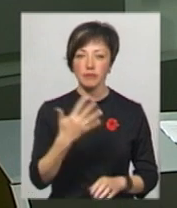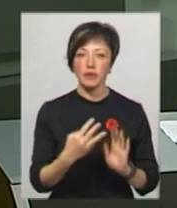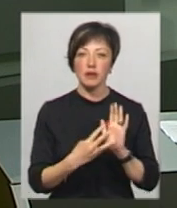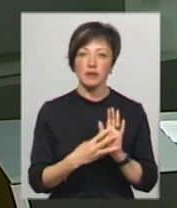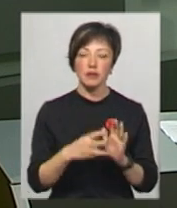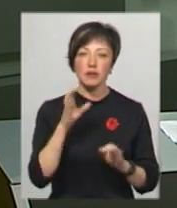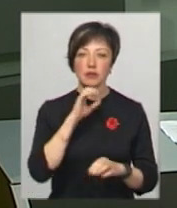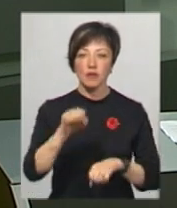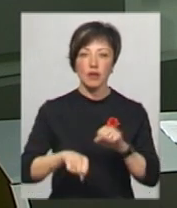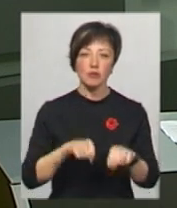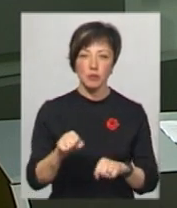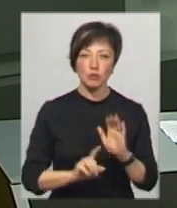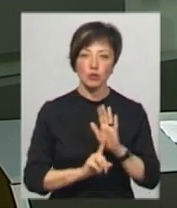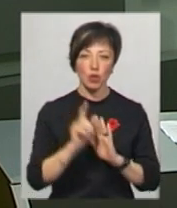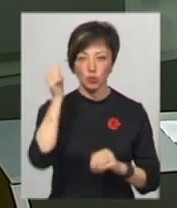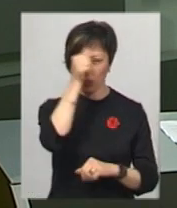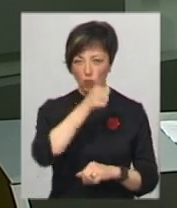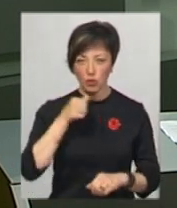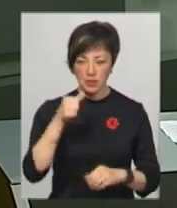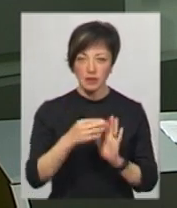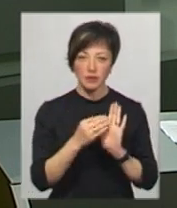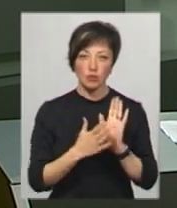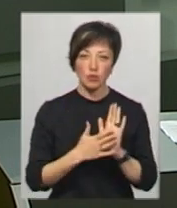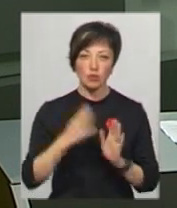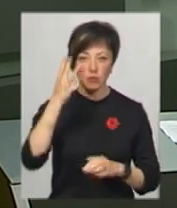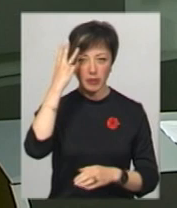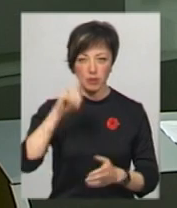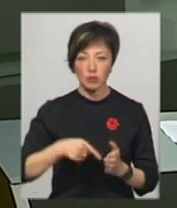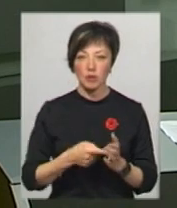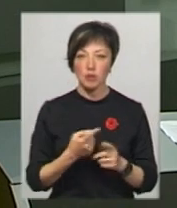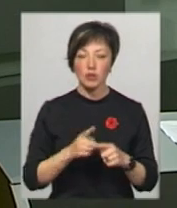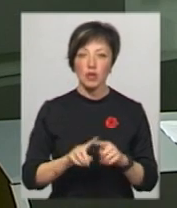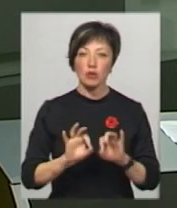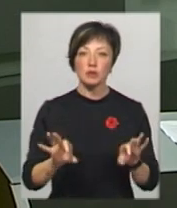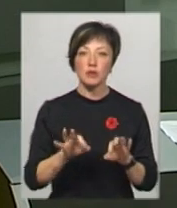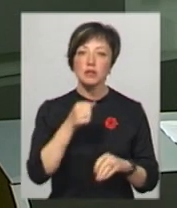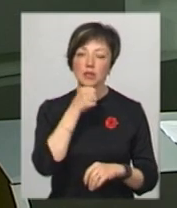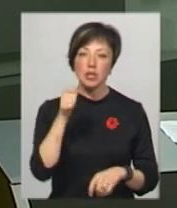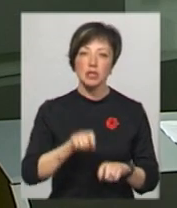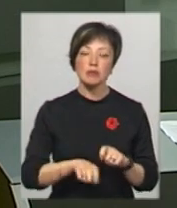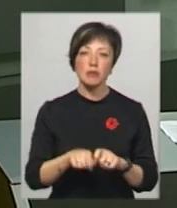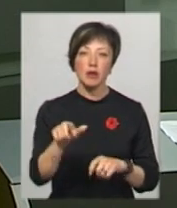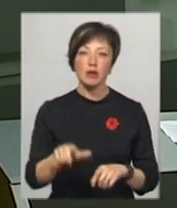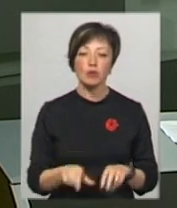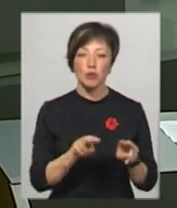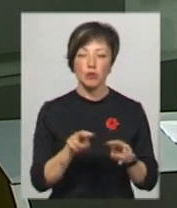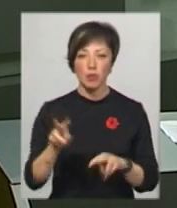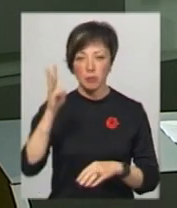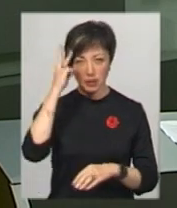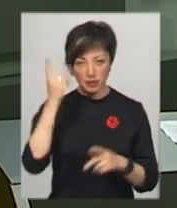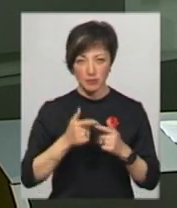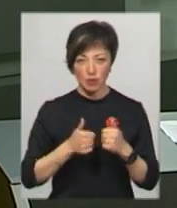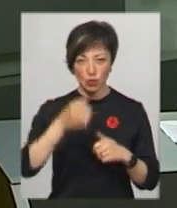П'ятдесят 58 крадіжок велосипедів з початку року зафіксовано у обласному центрі. Про це розповіла старший інспектор моніторингу Хмельницького